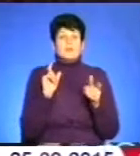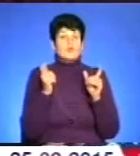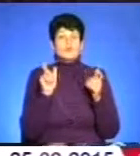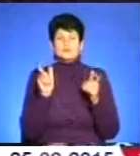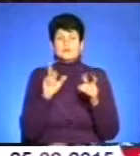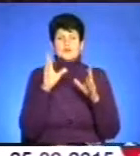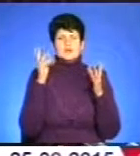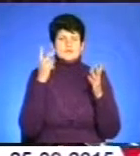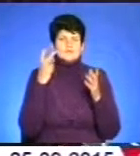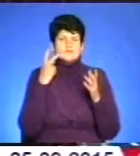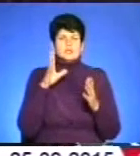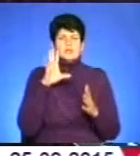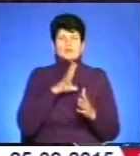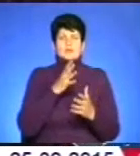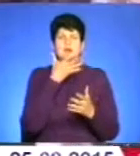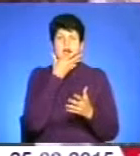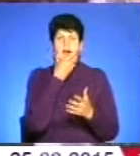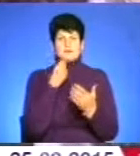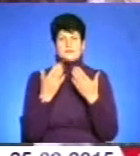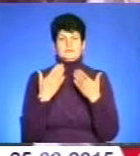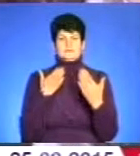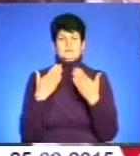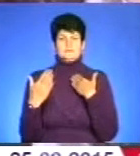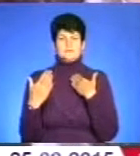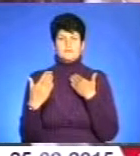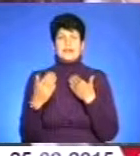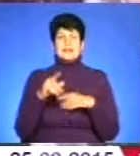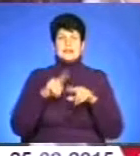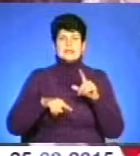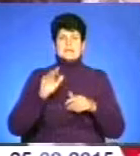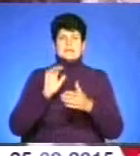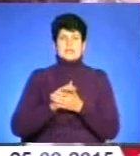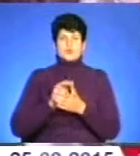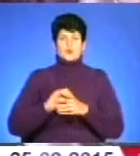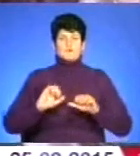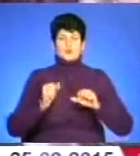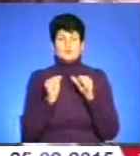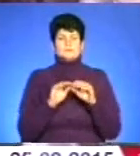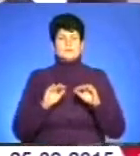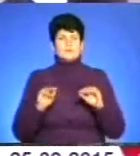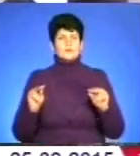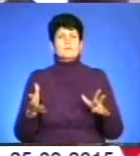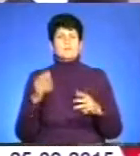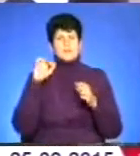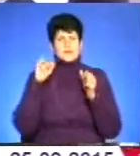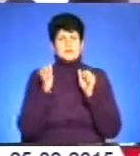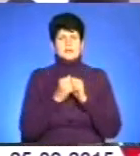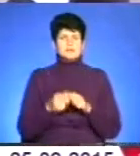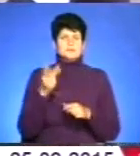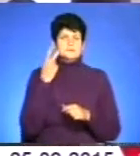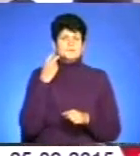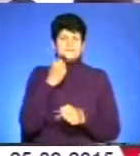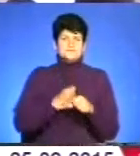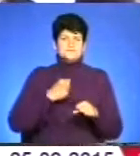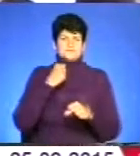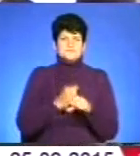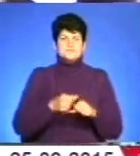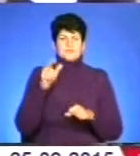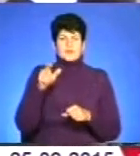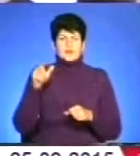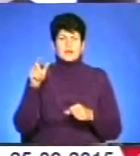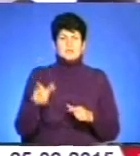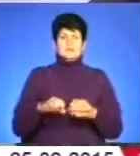були якісь гарні стосунки. Рідні, знайомі, друзі та учні Герети пам'ятають його як невтомного трудівника, що